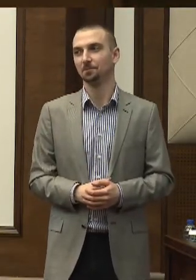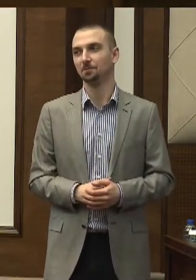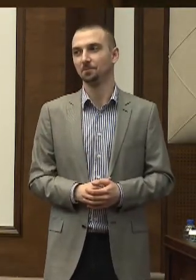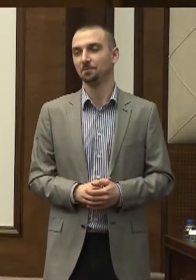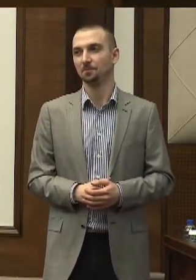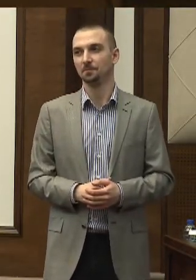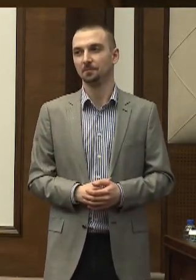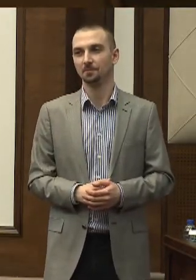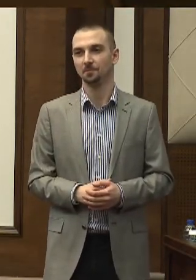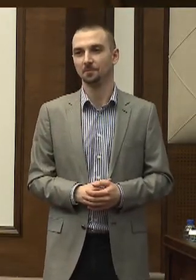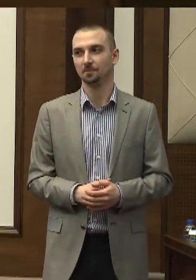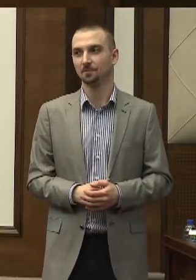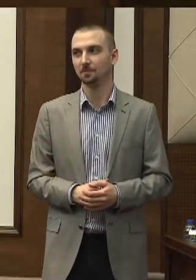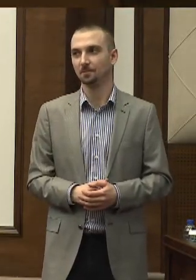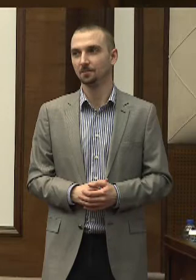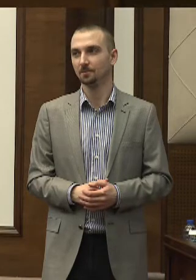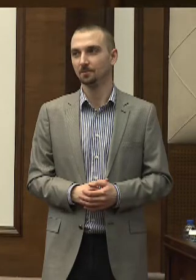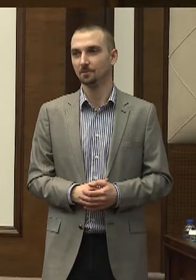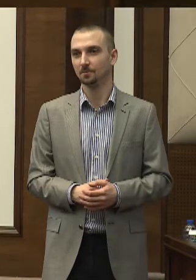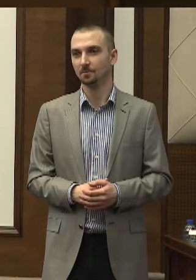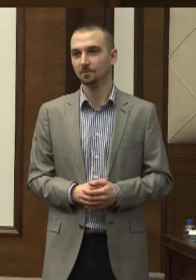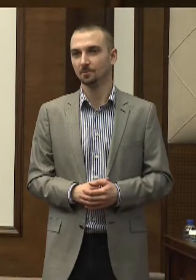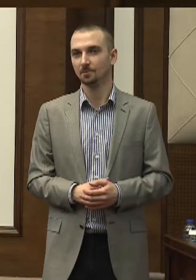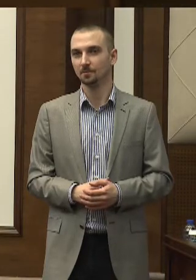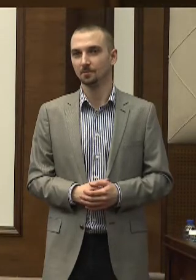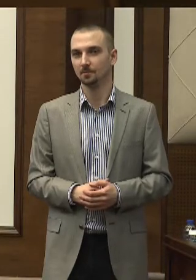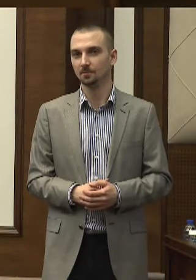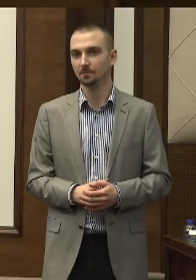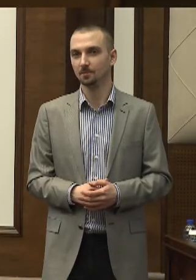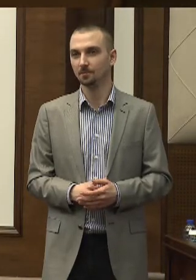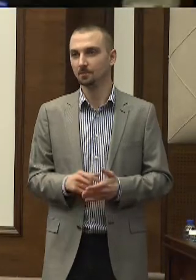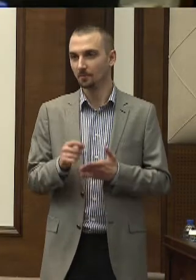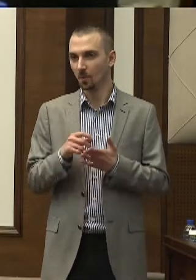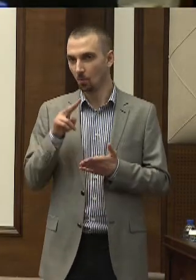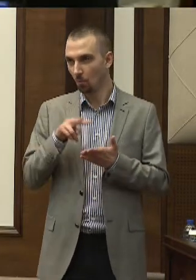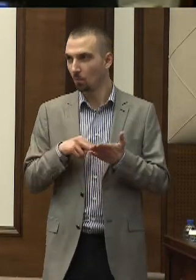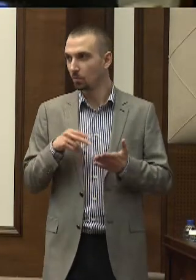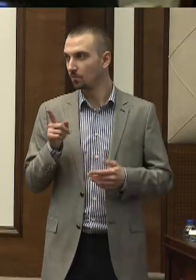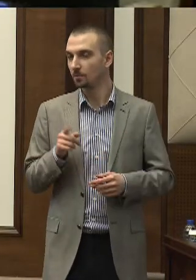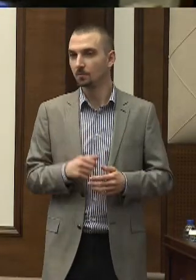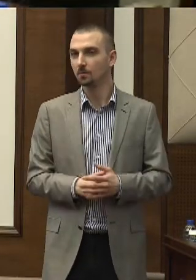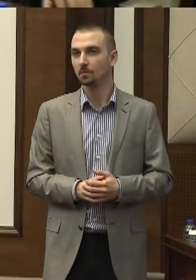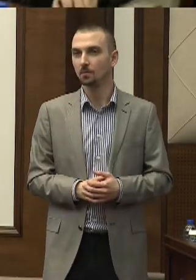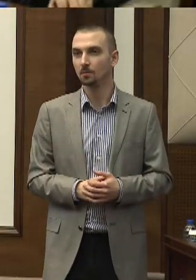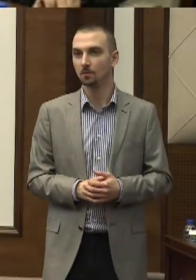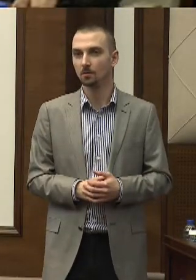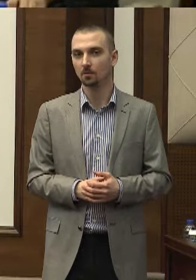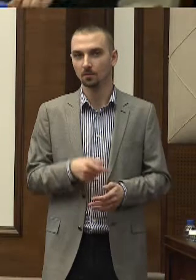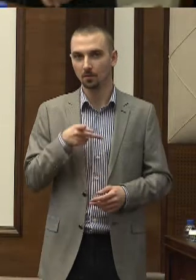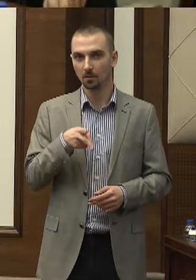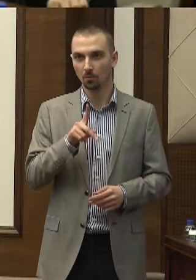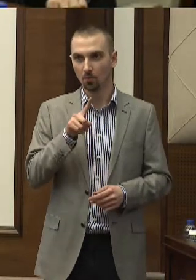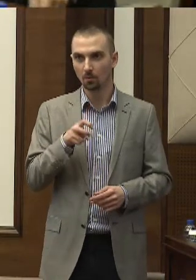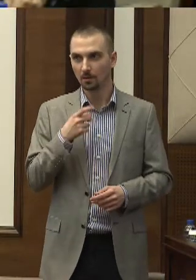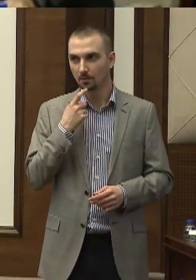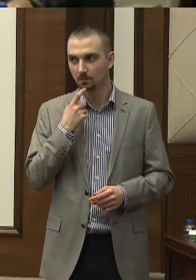Görelim bakalım kim ne yapmıştır. Oku bakalım anlayacağımız şekilde. Ne oldu? Bizim Başkanım, aklımıza gelmeyenler. 2018